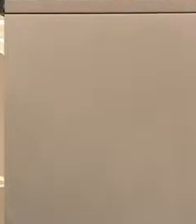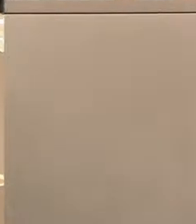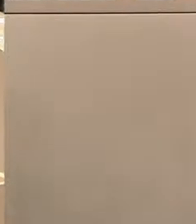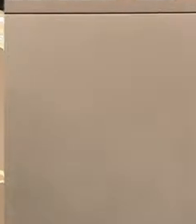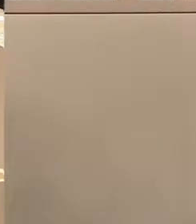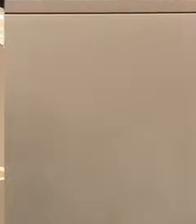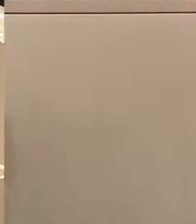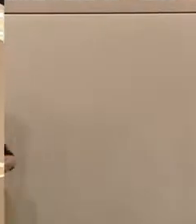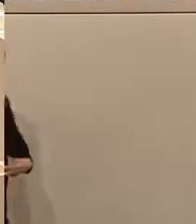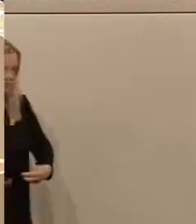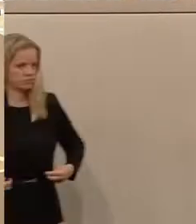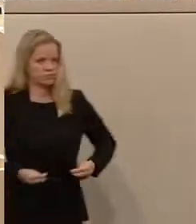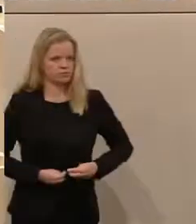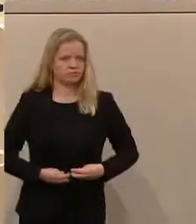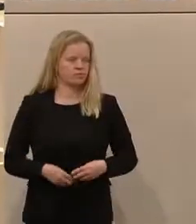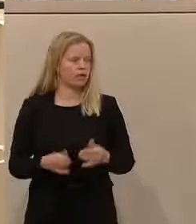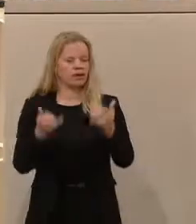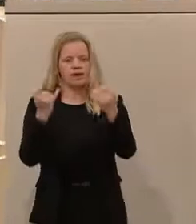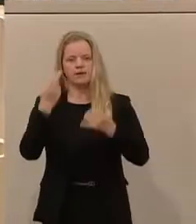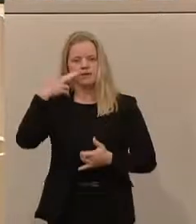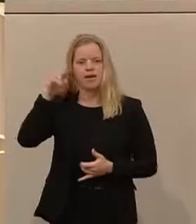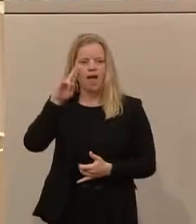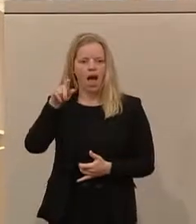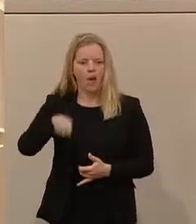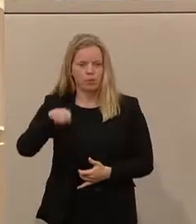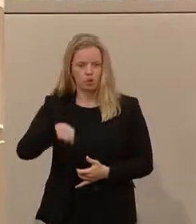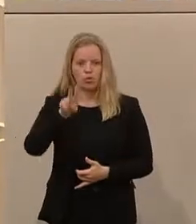die Klimastrategie der Regierung. Das Abkommen von Paris werde ernst genommen, sagt er.